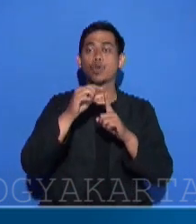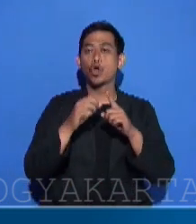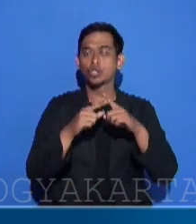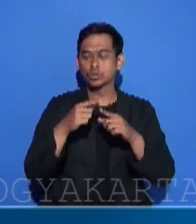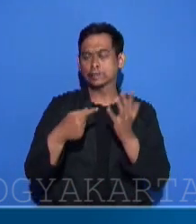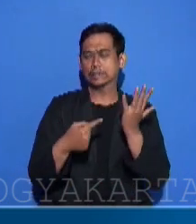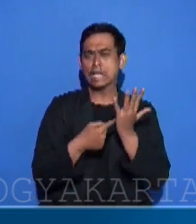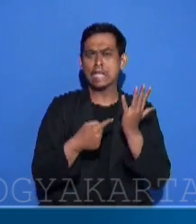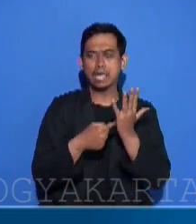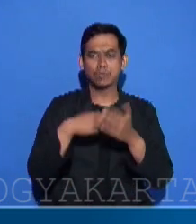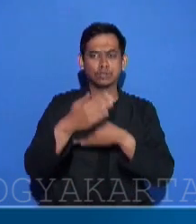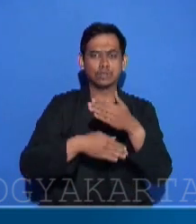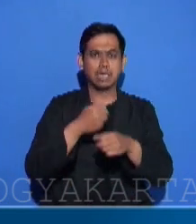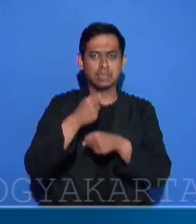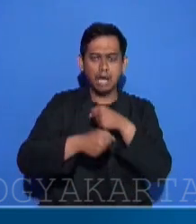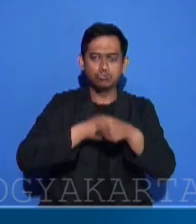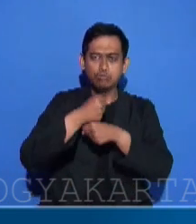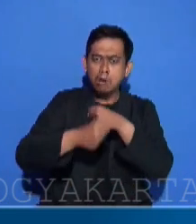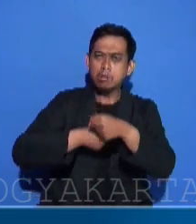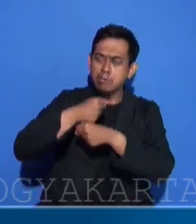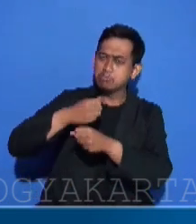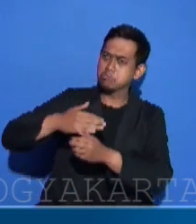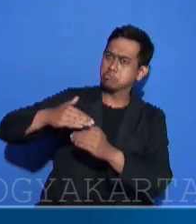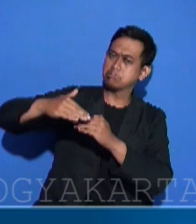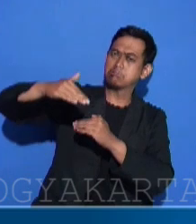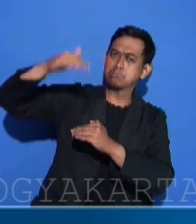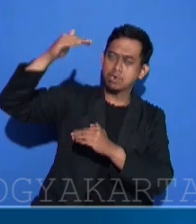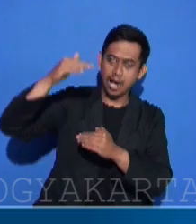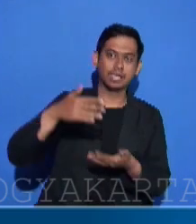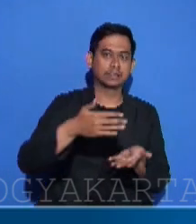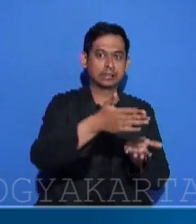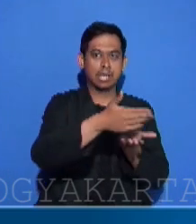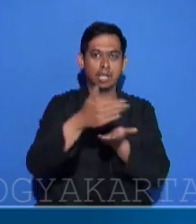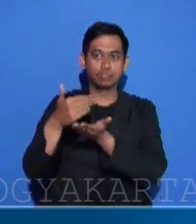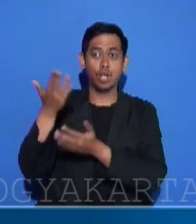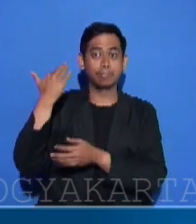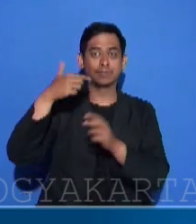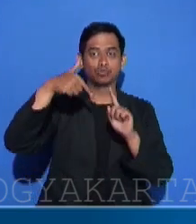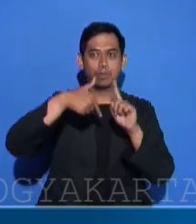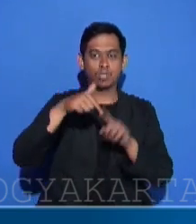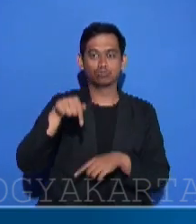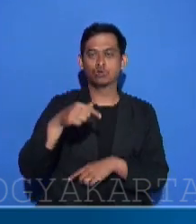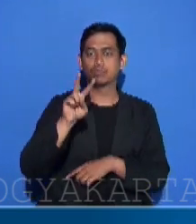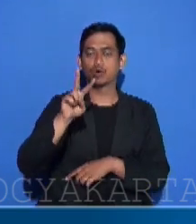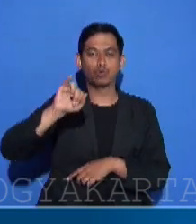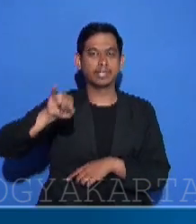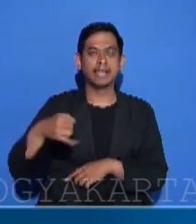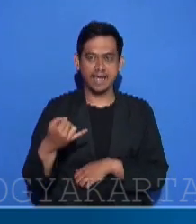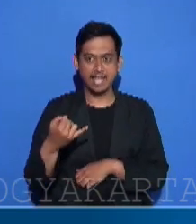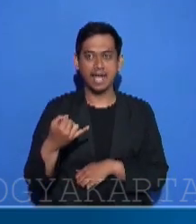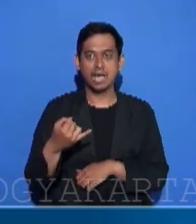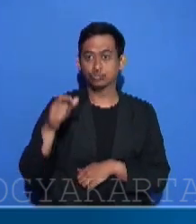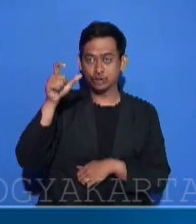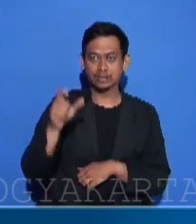selalu bertambah jadi terakhir data yang kami dapatkan dari B juga sudah ada 1,2 juta investorpto ini